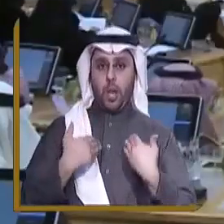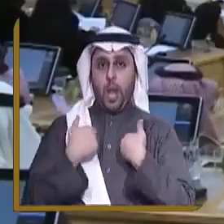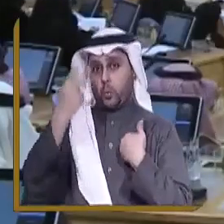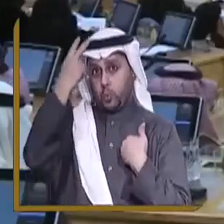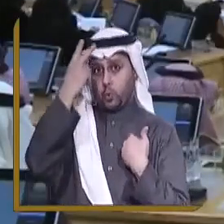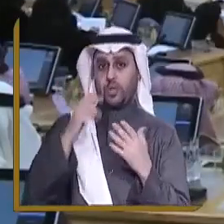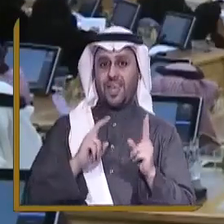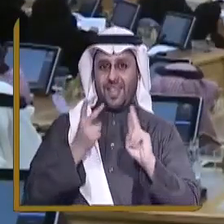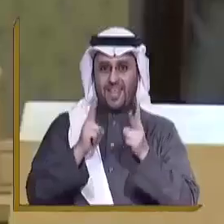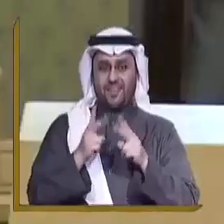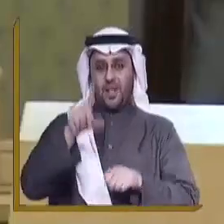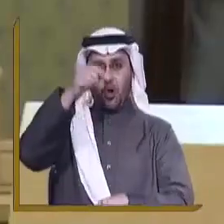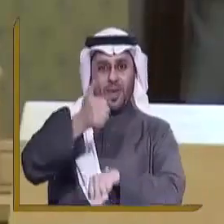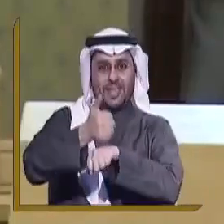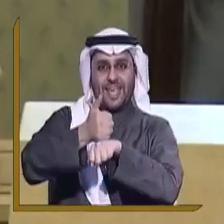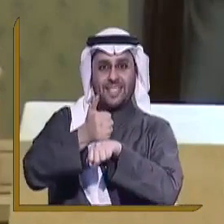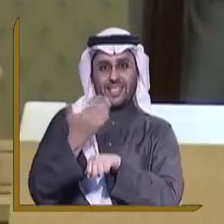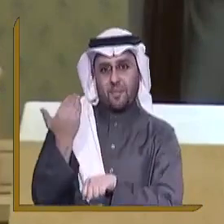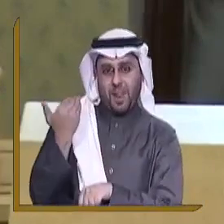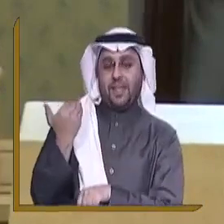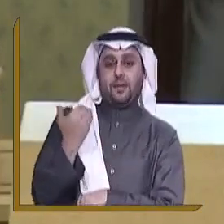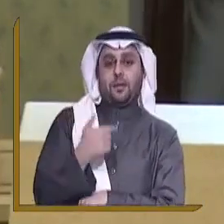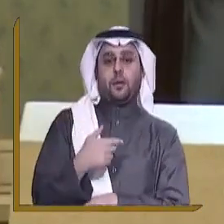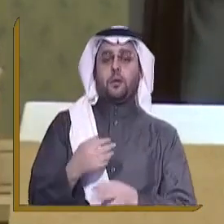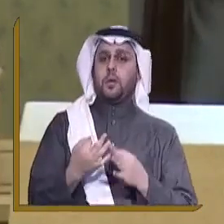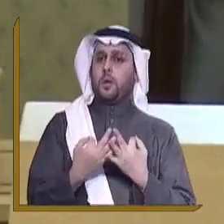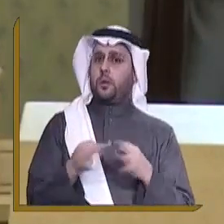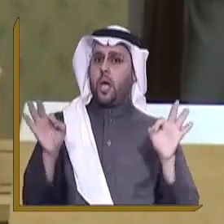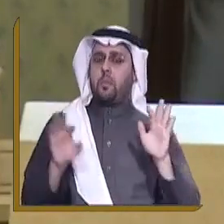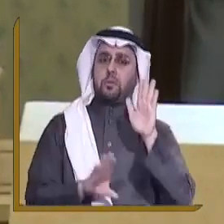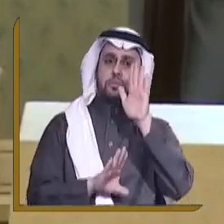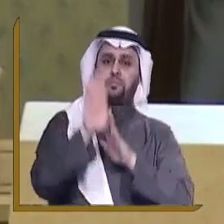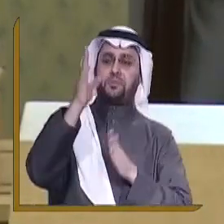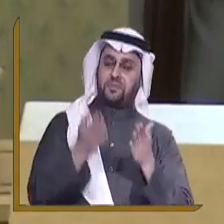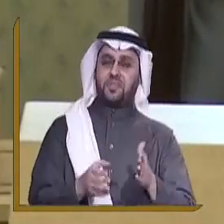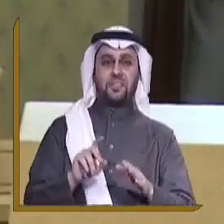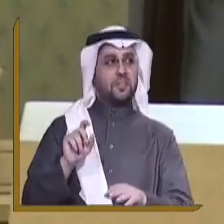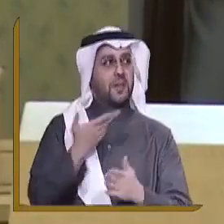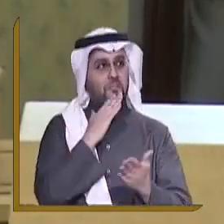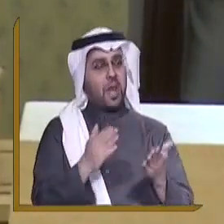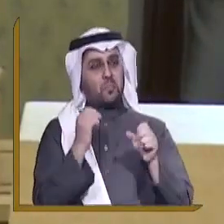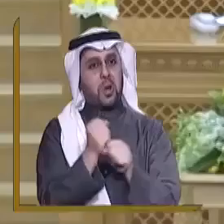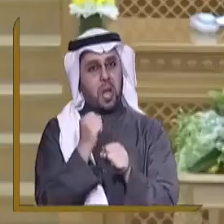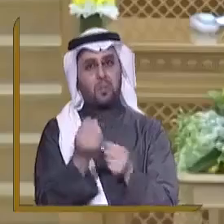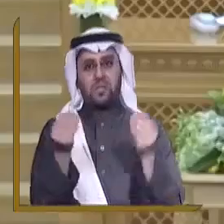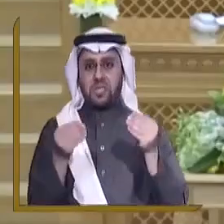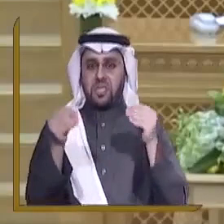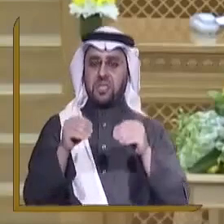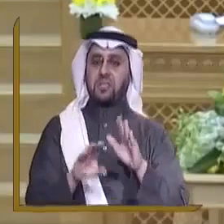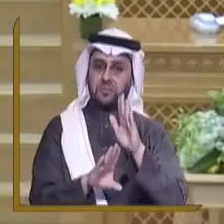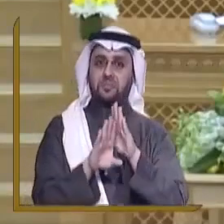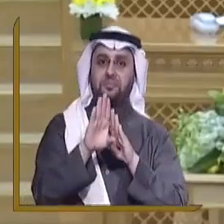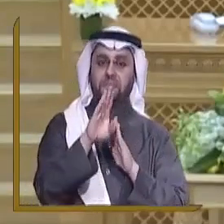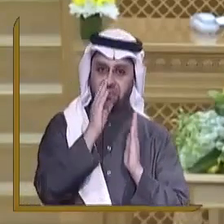تحتفل بيوم تاسيسها تعيش مجدا عظيما مزدهرا بوتيره متسارعه من العمل الجاد سعيا